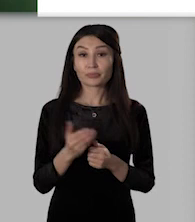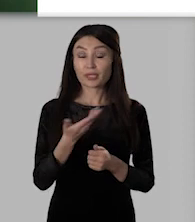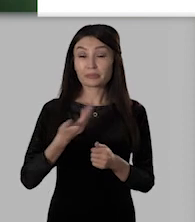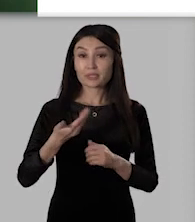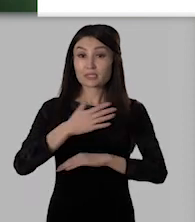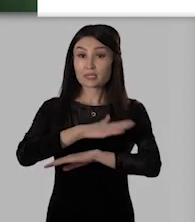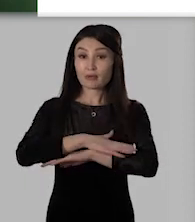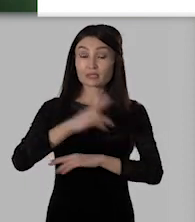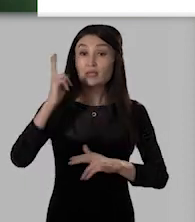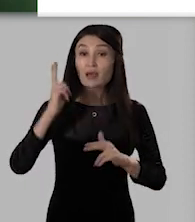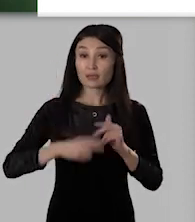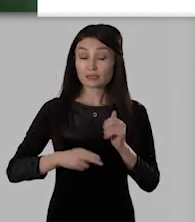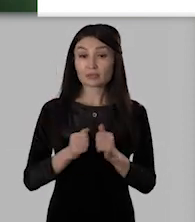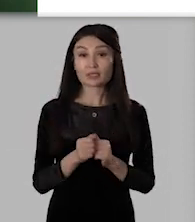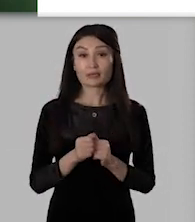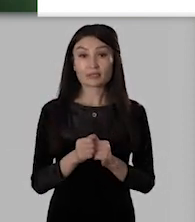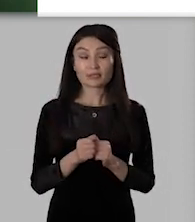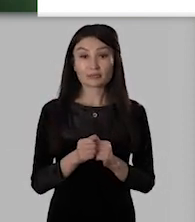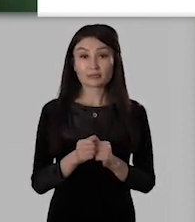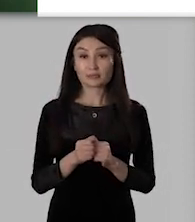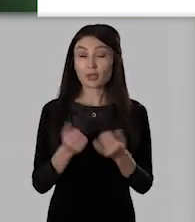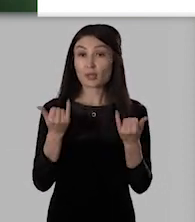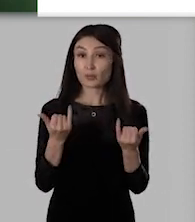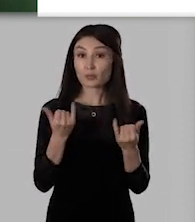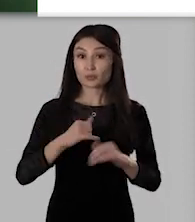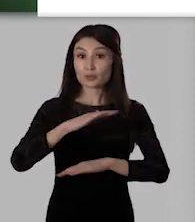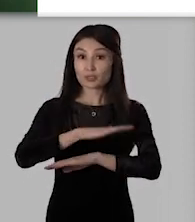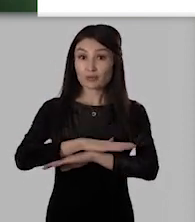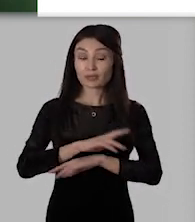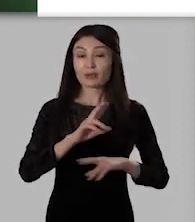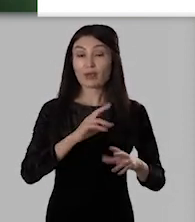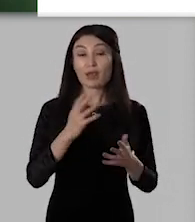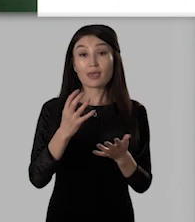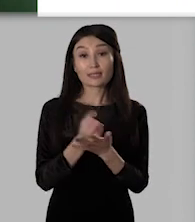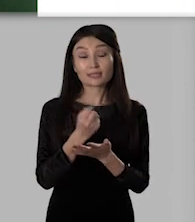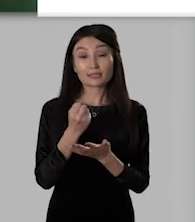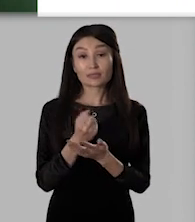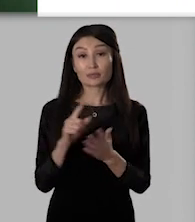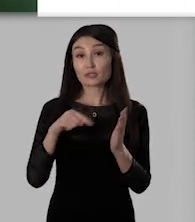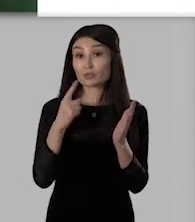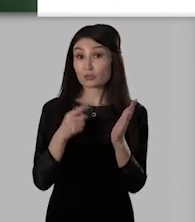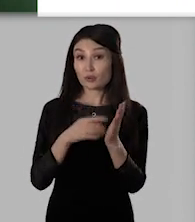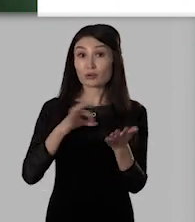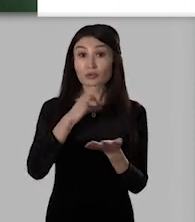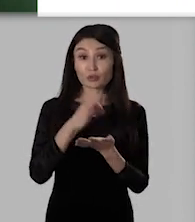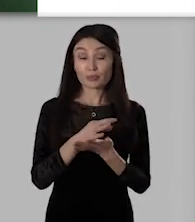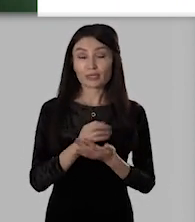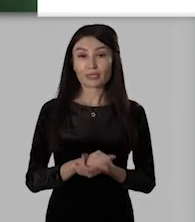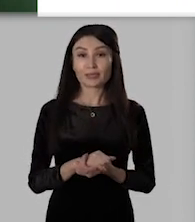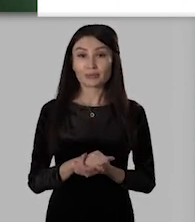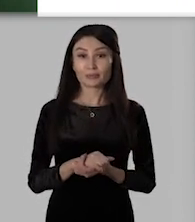Биз сабагыбызды аяктап жатабыз. Бүгүнкү сабактагы ийгиликтер боюнча суроолорго жооп